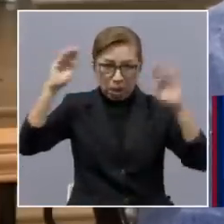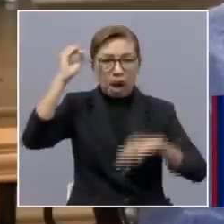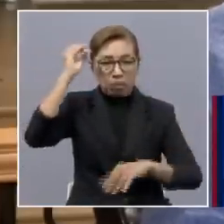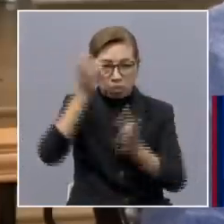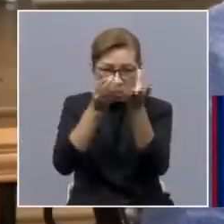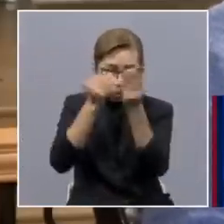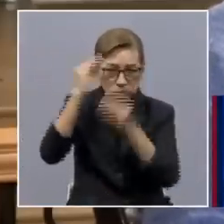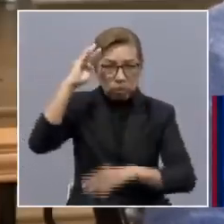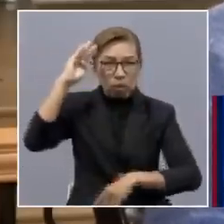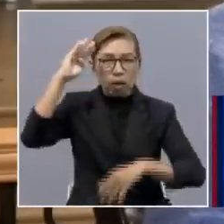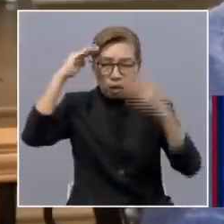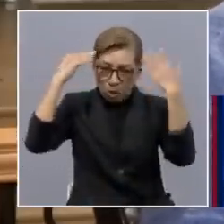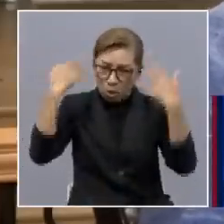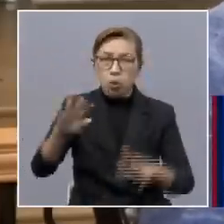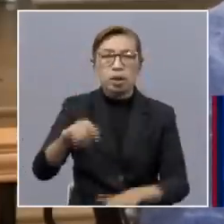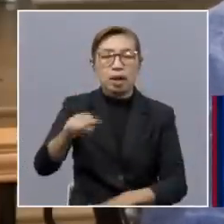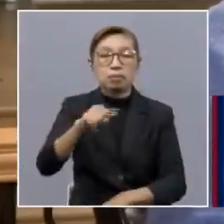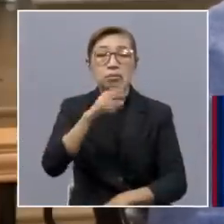เลยว่า